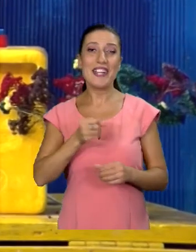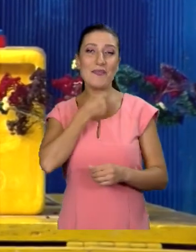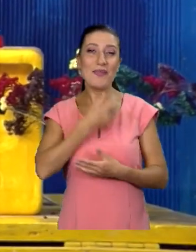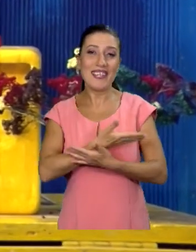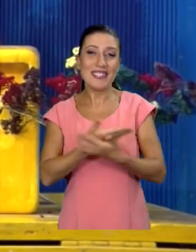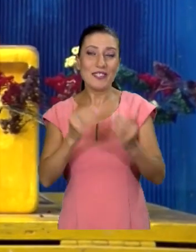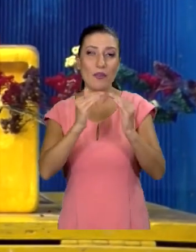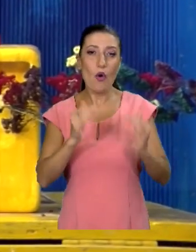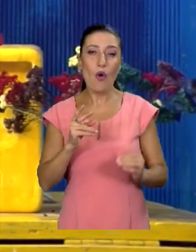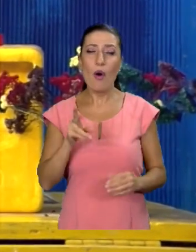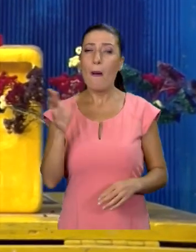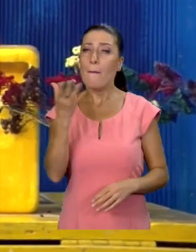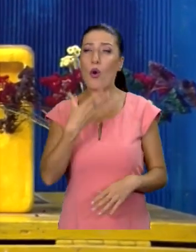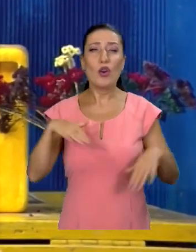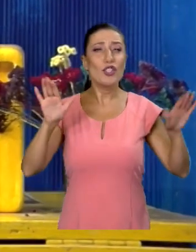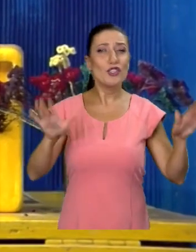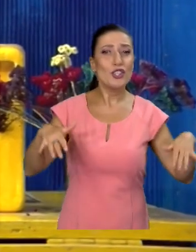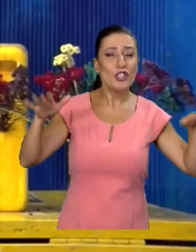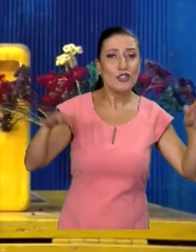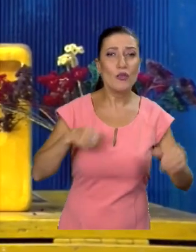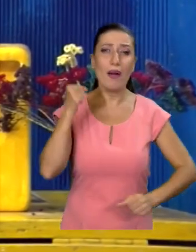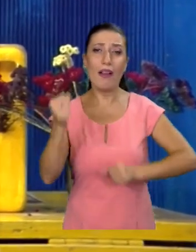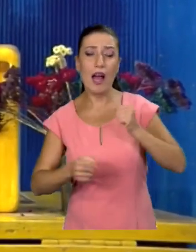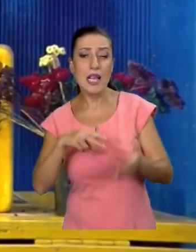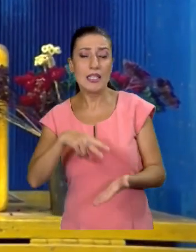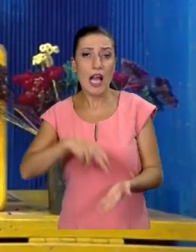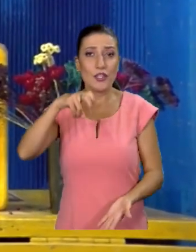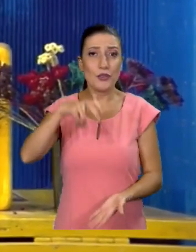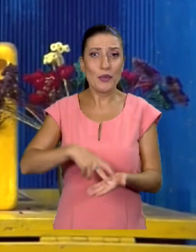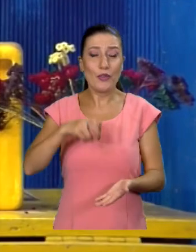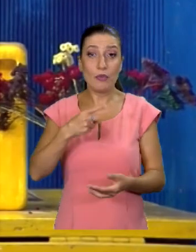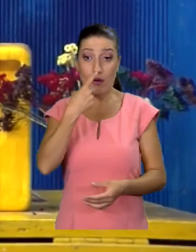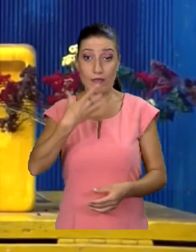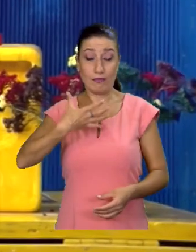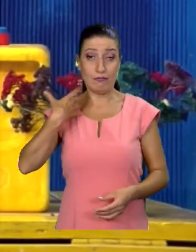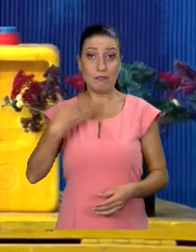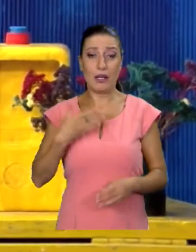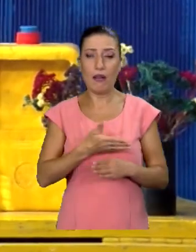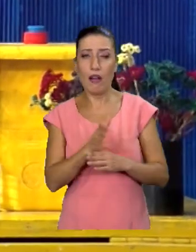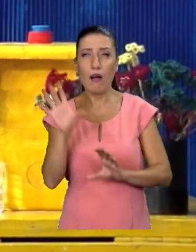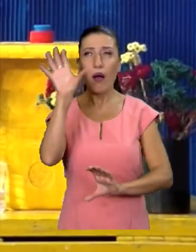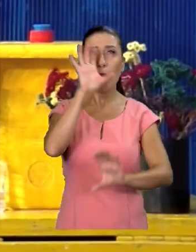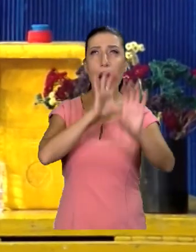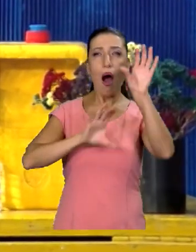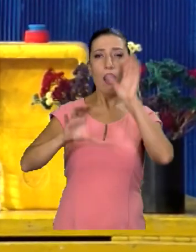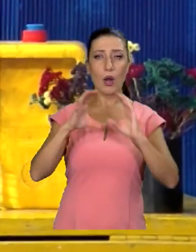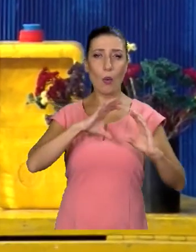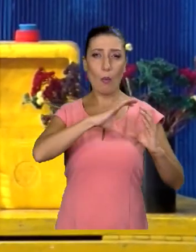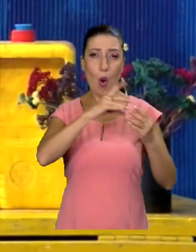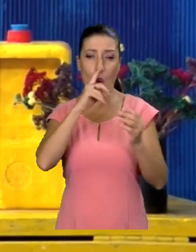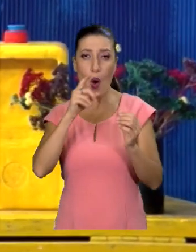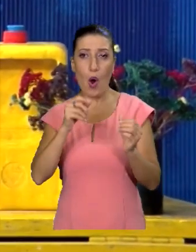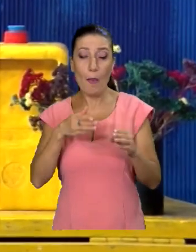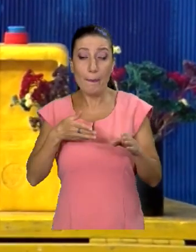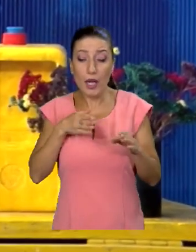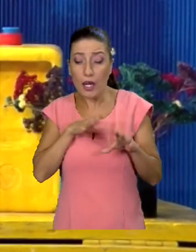esteg tarchume tarchkotume tsatkotume vasvazume ay kich arach menk antsank marakhughi moloraki michov vochte kokhov